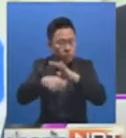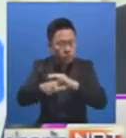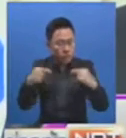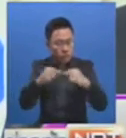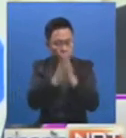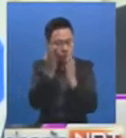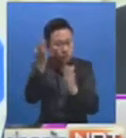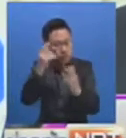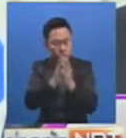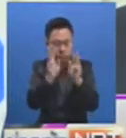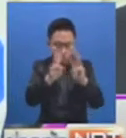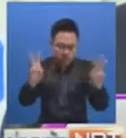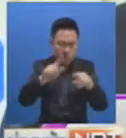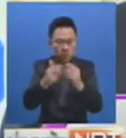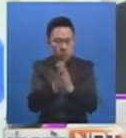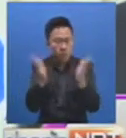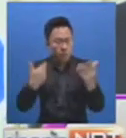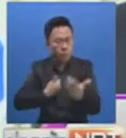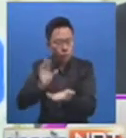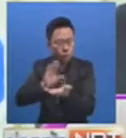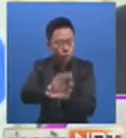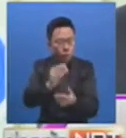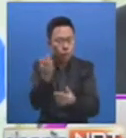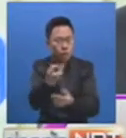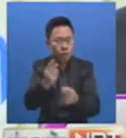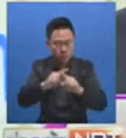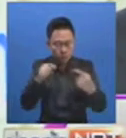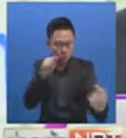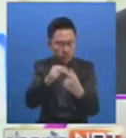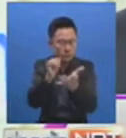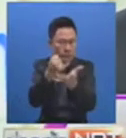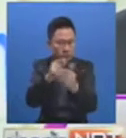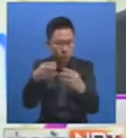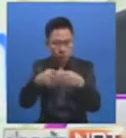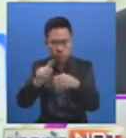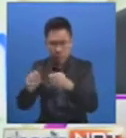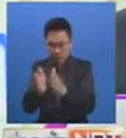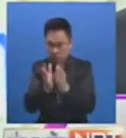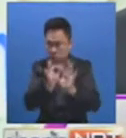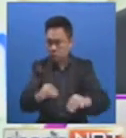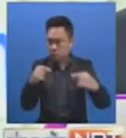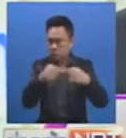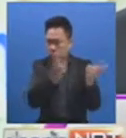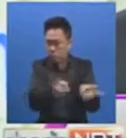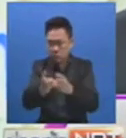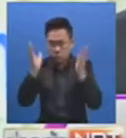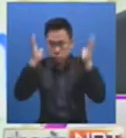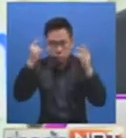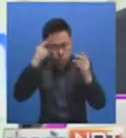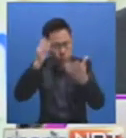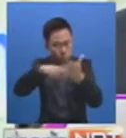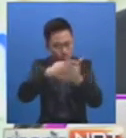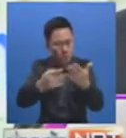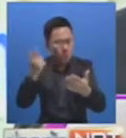ทางโซเชียลมีเดียกันมากขึ้นเพราะลงทุนน้อยแต่เข้าถึงได้ทุกกลุ่มเป้าหมายนอกจากการเป็นนักประชาสัมพันธ์ที่ดีแล้วยังต้องเป็นนักการ